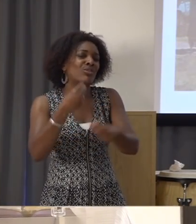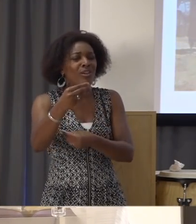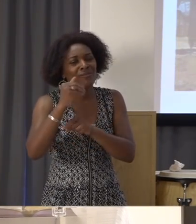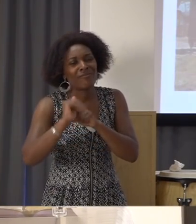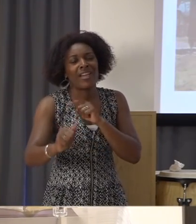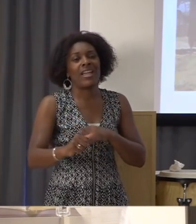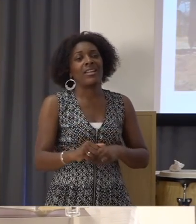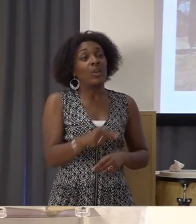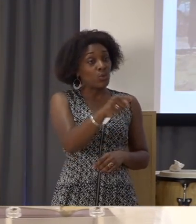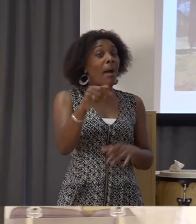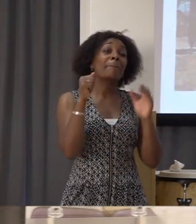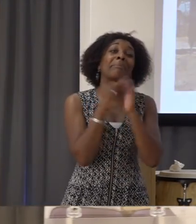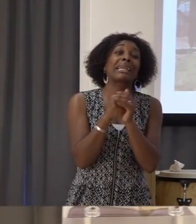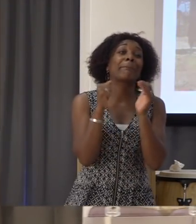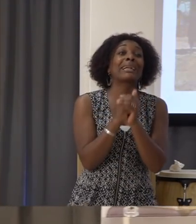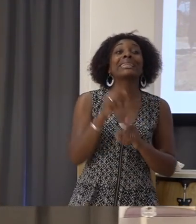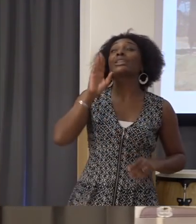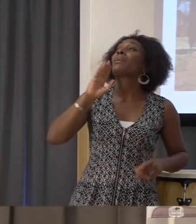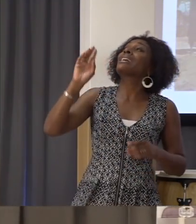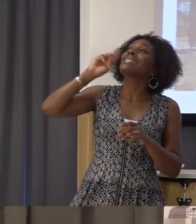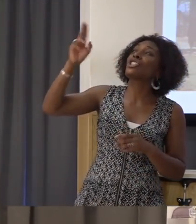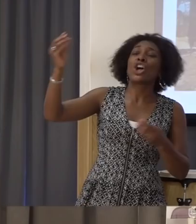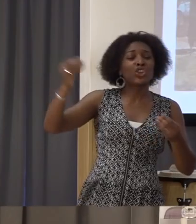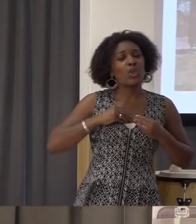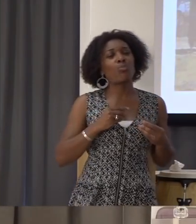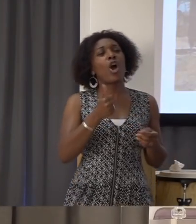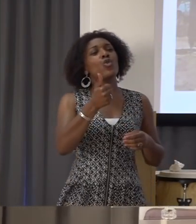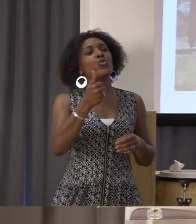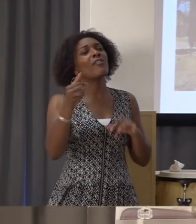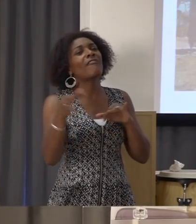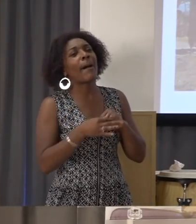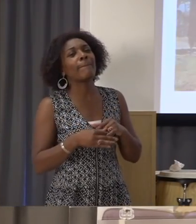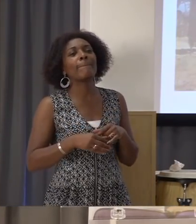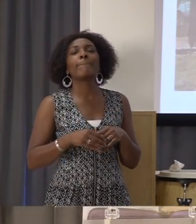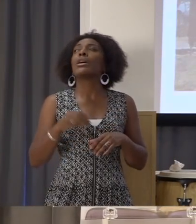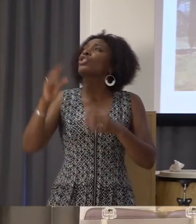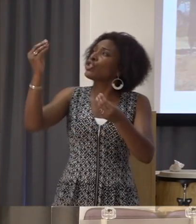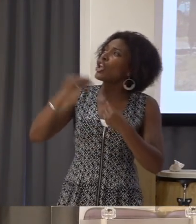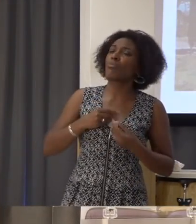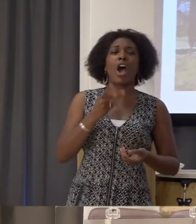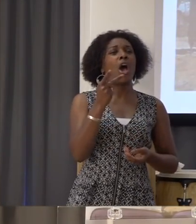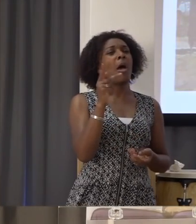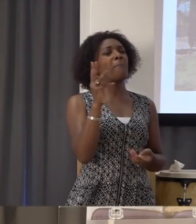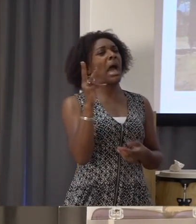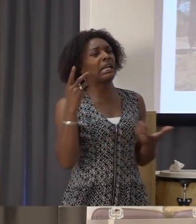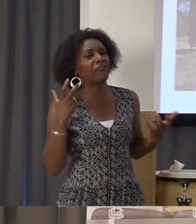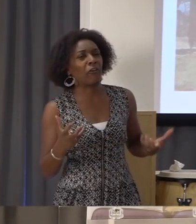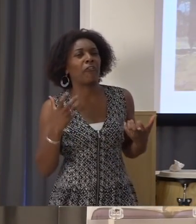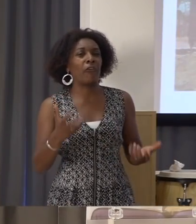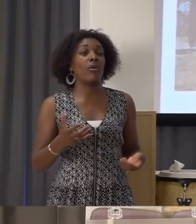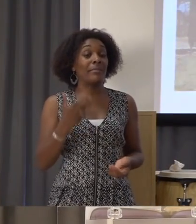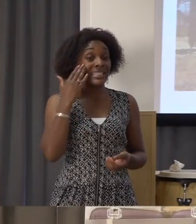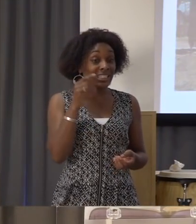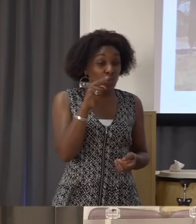Tu peux prier. Seigneur, donne-moi une femme, maintenant il est temps. Seigneur, donne-moi un mari, maintenant il est temps. Mais si tu ne fais pas la